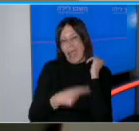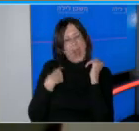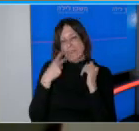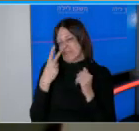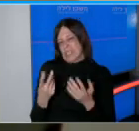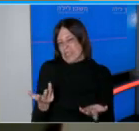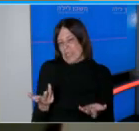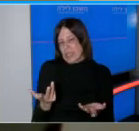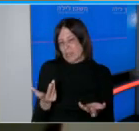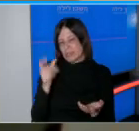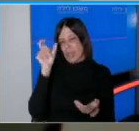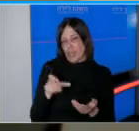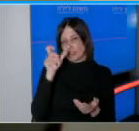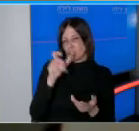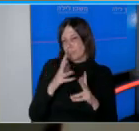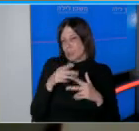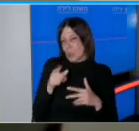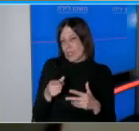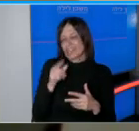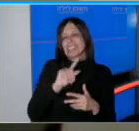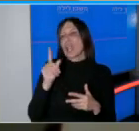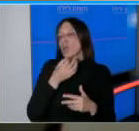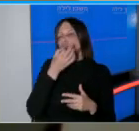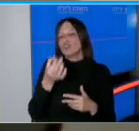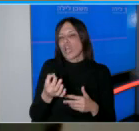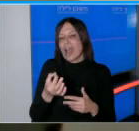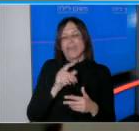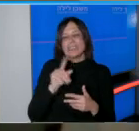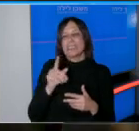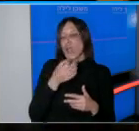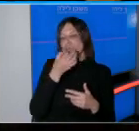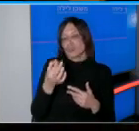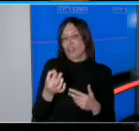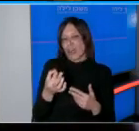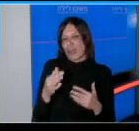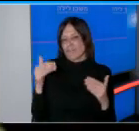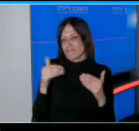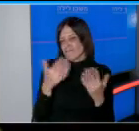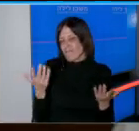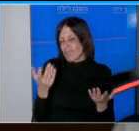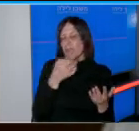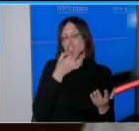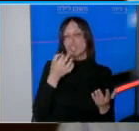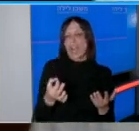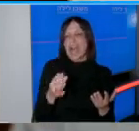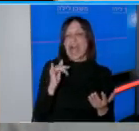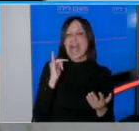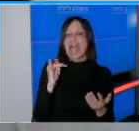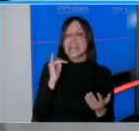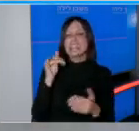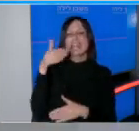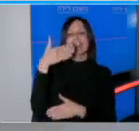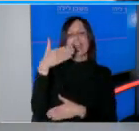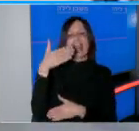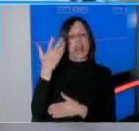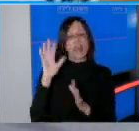לא הסתכלנו. זה לא השאלה בכלל, וזה גם לא השאלה הרלוונטית. השאלה הרלוונטית היא איזה דגל אתה